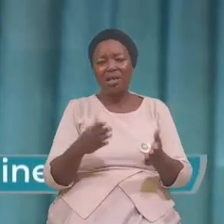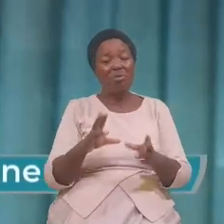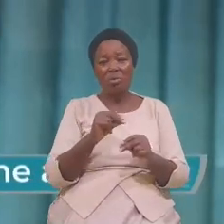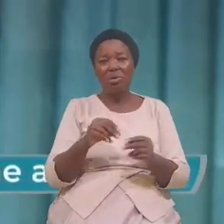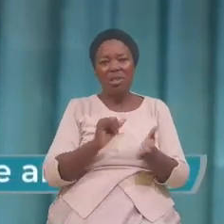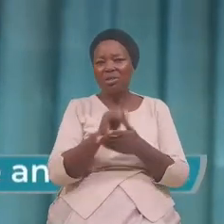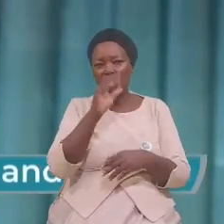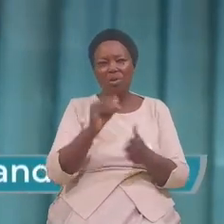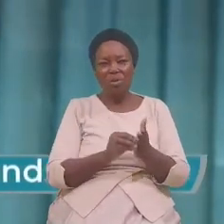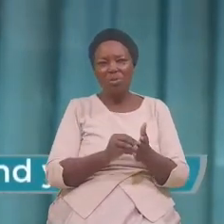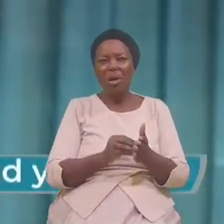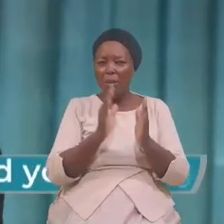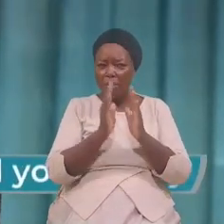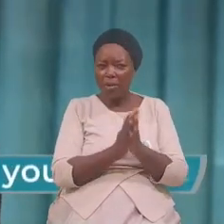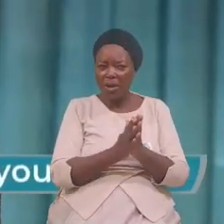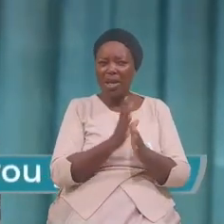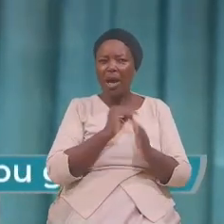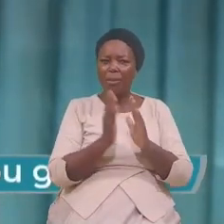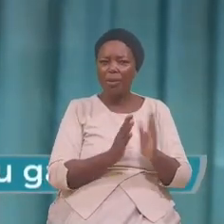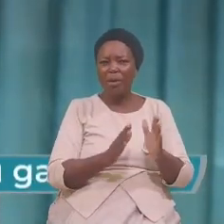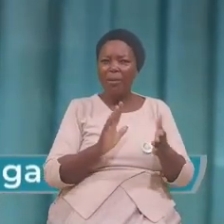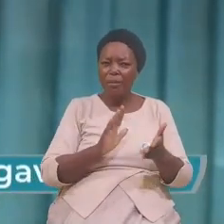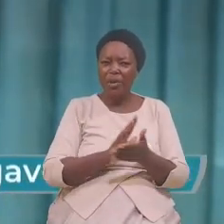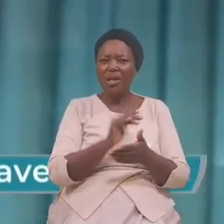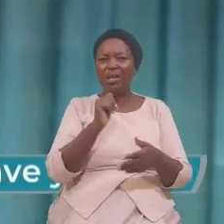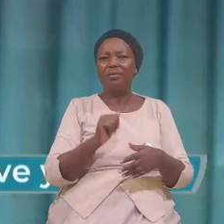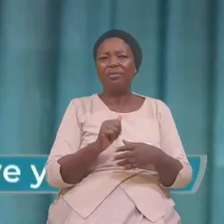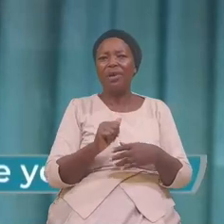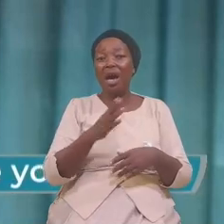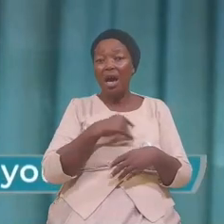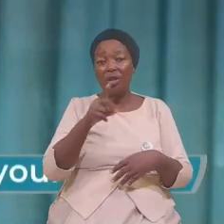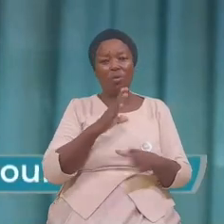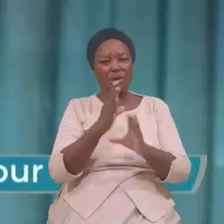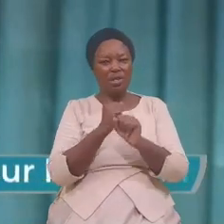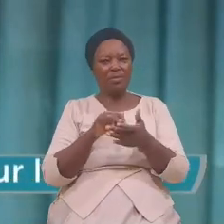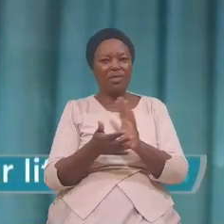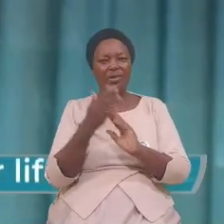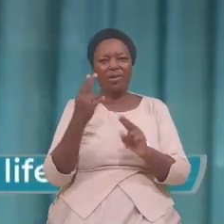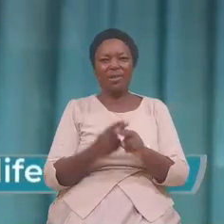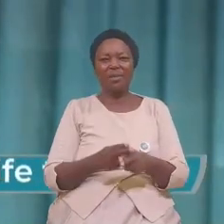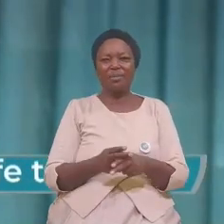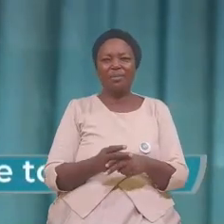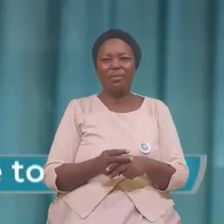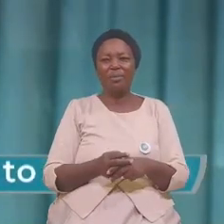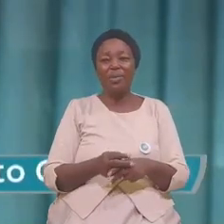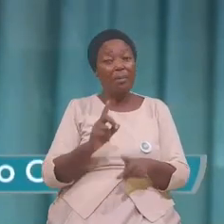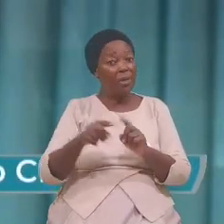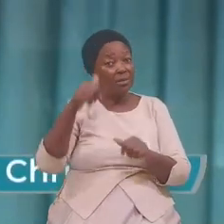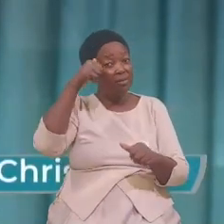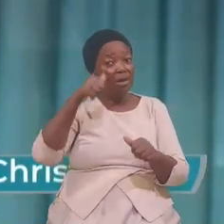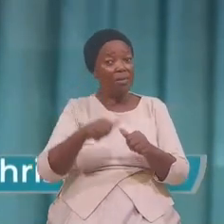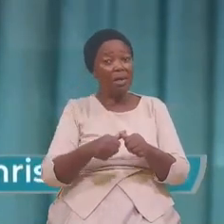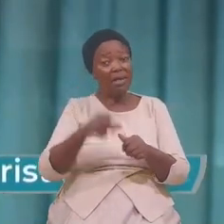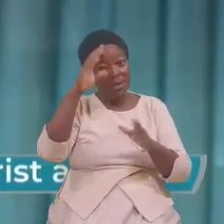maintenant, prépare-toi, crois, et tu recevras. Mais rappelle-toi, prends la décision